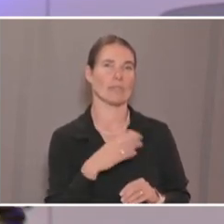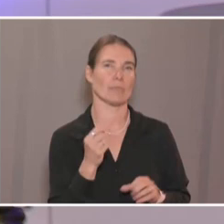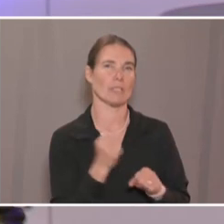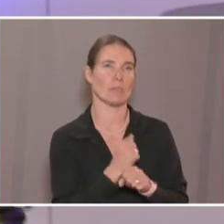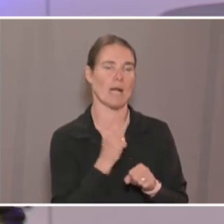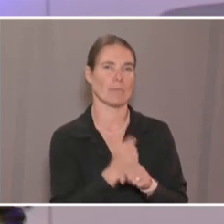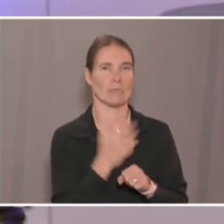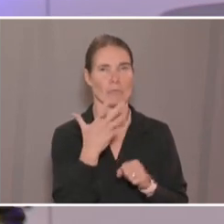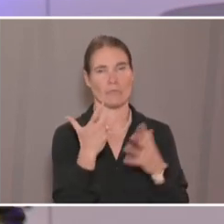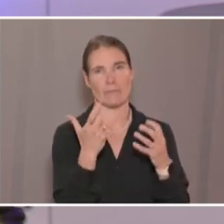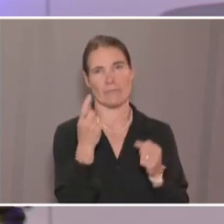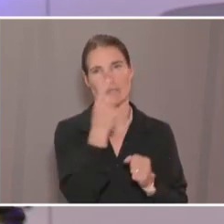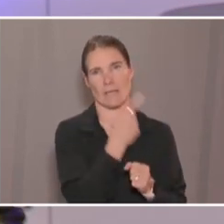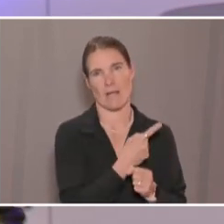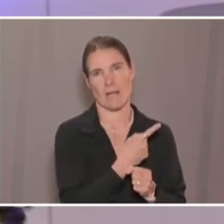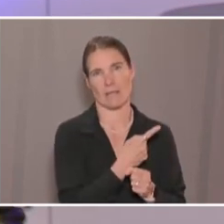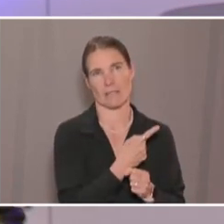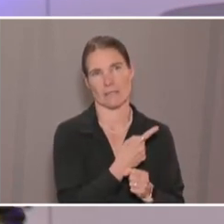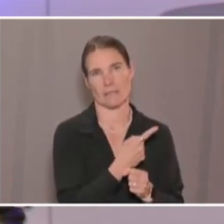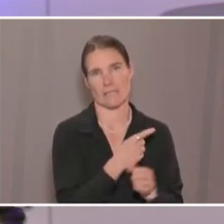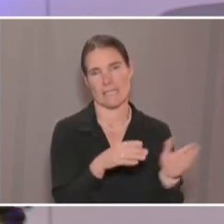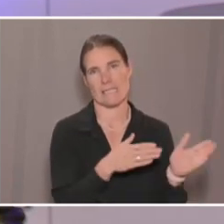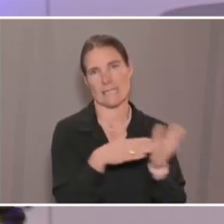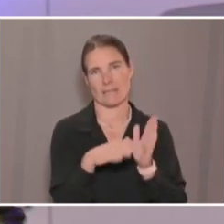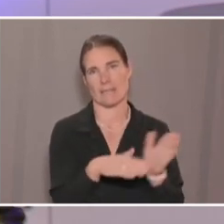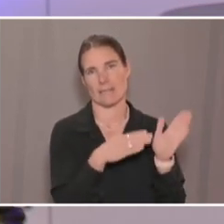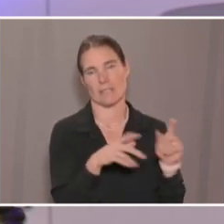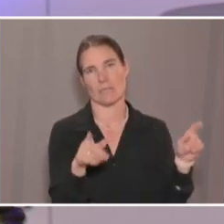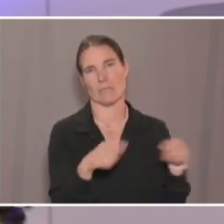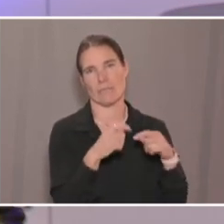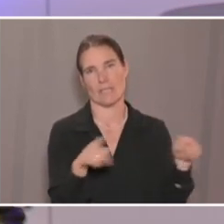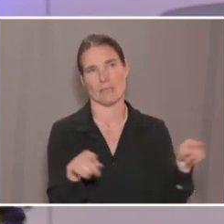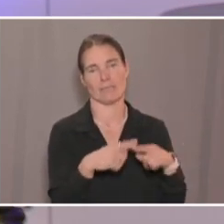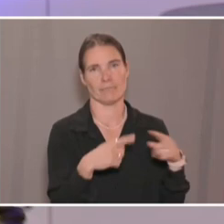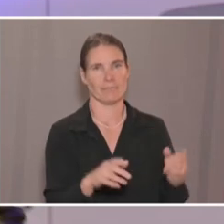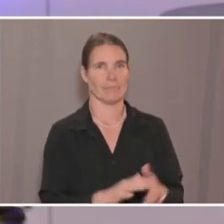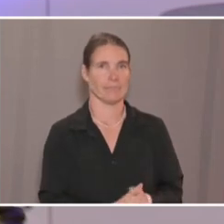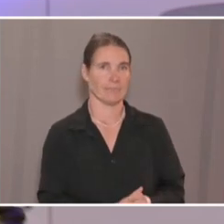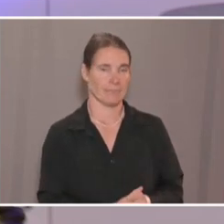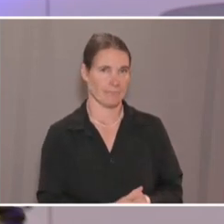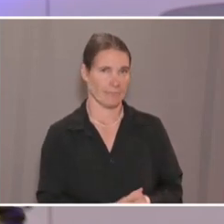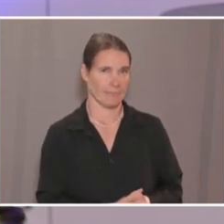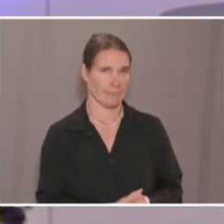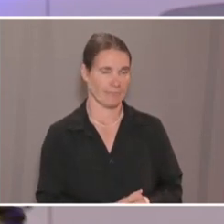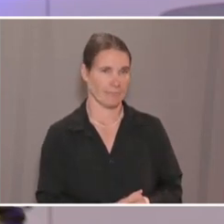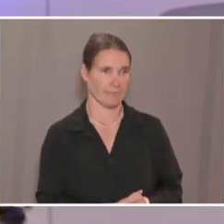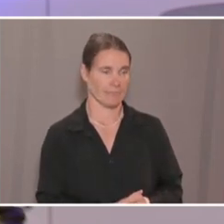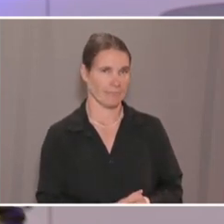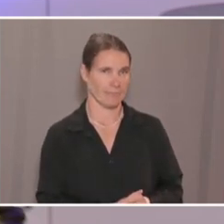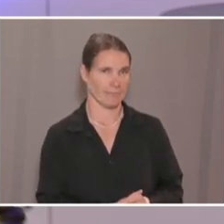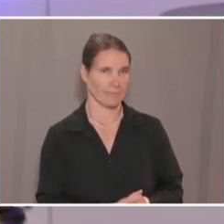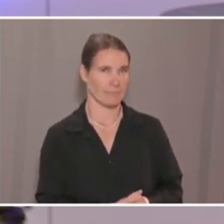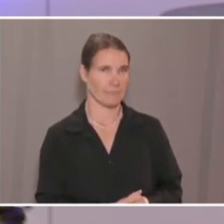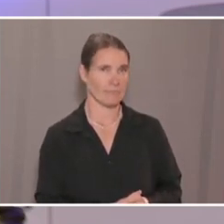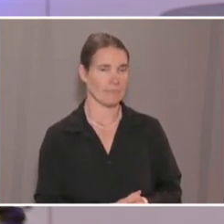mit 75 Jahren Tanzszenen im Film. Dancing with the Stars heißt der Film, den sie gemacht hat. Wir haben gleich gedacht, was